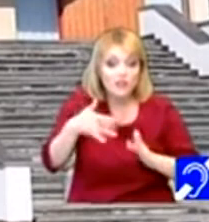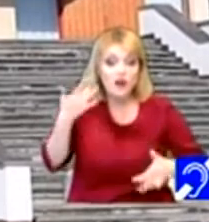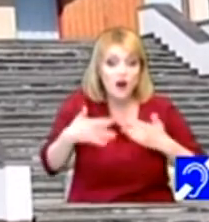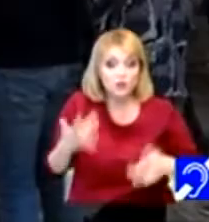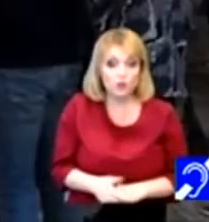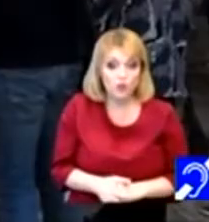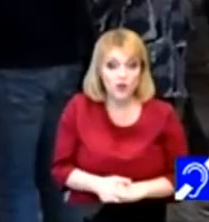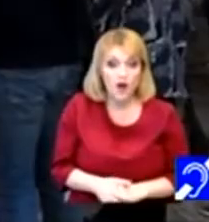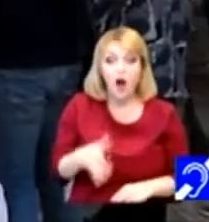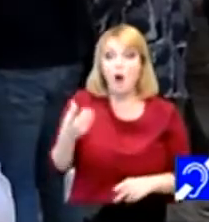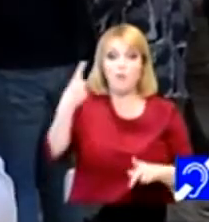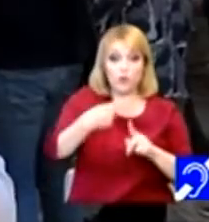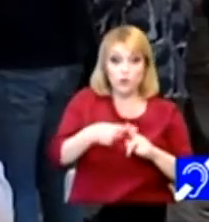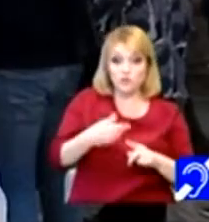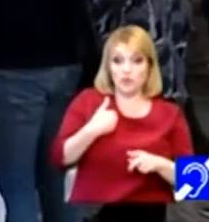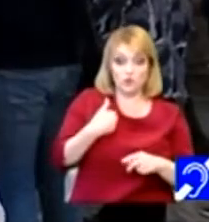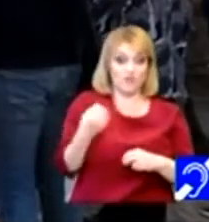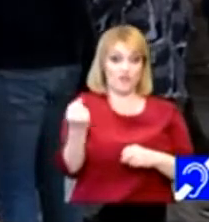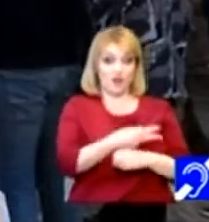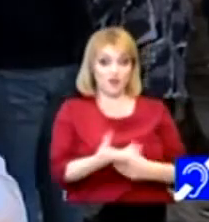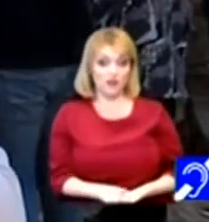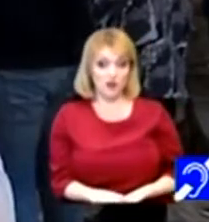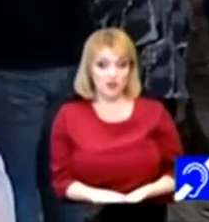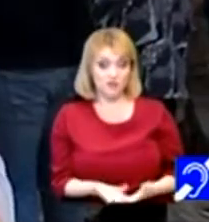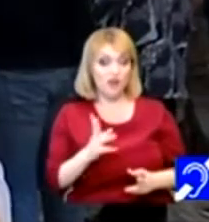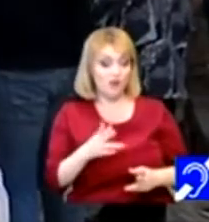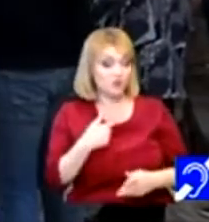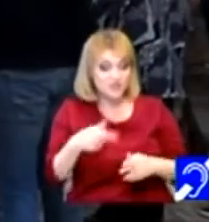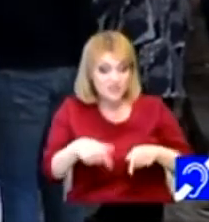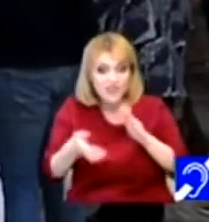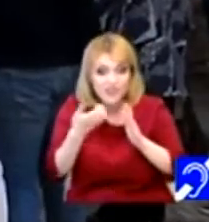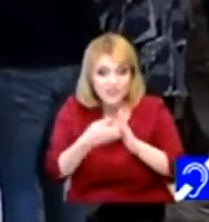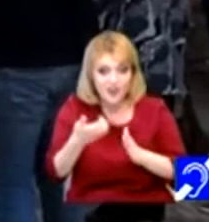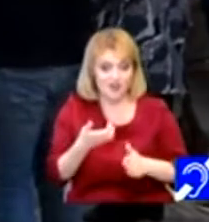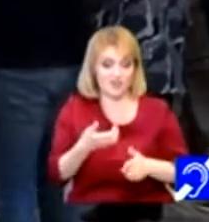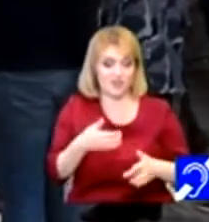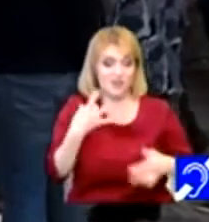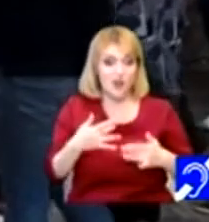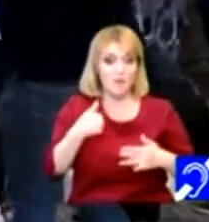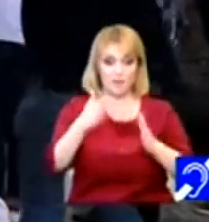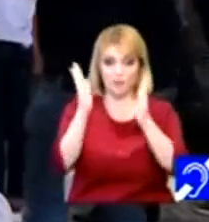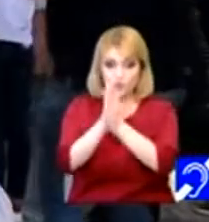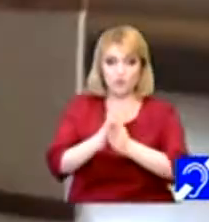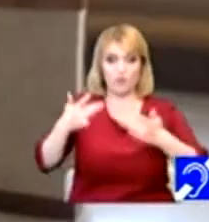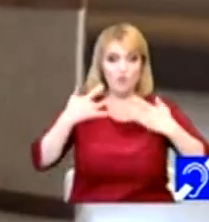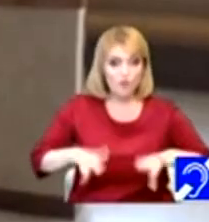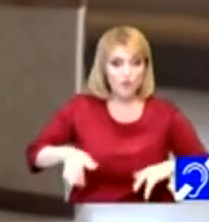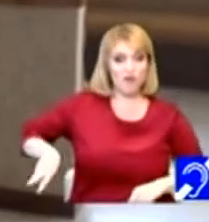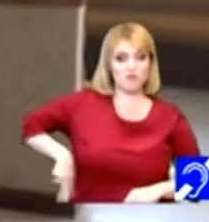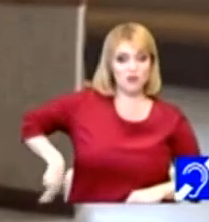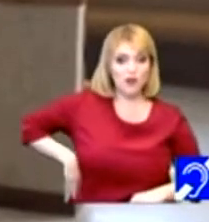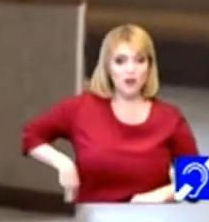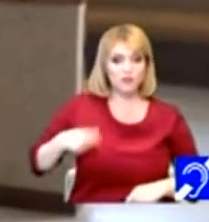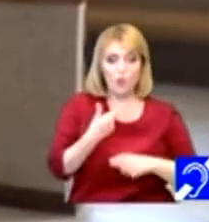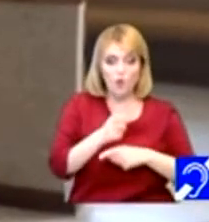Noi nu mai putem lucra cu el. E bătaie de joc absolută. Noi cerem demisia directorului și să vină